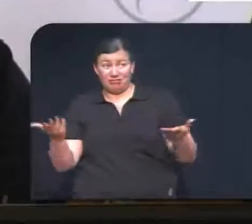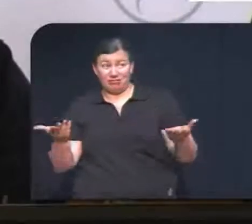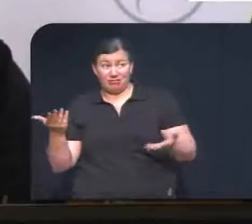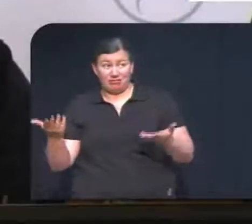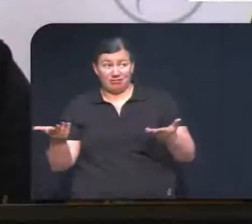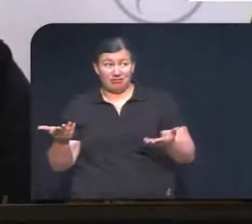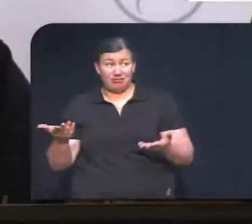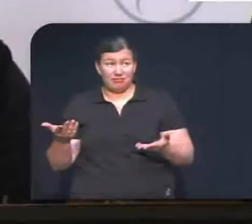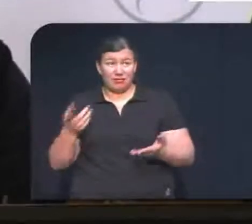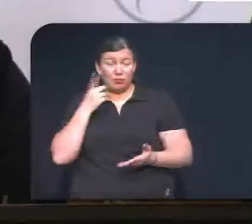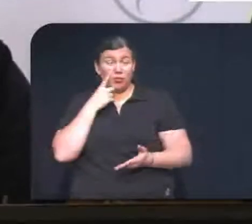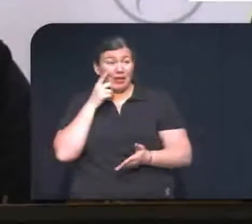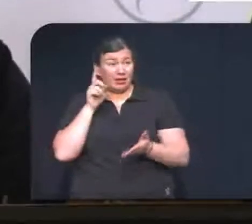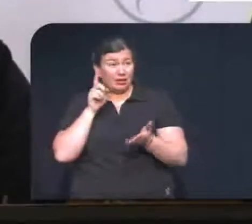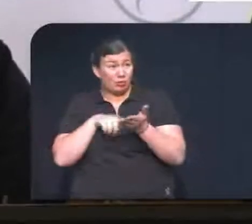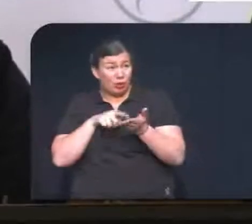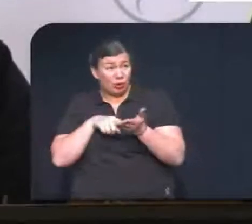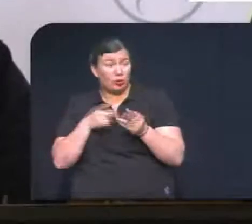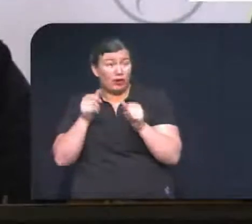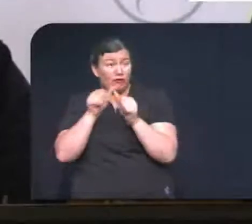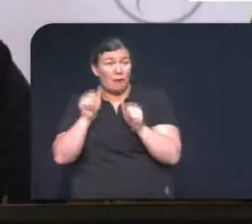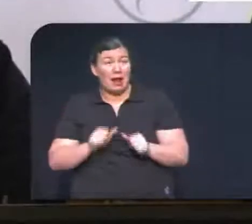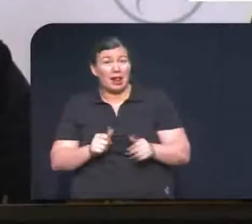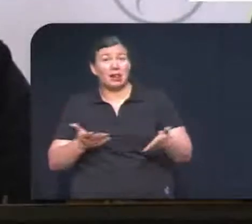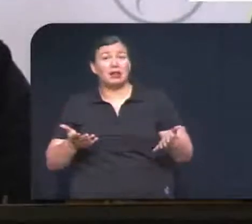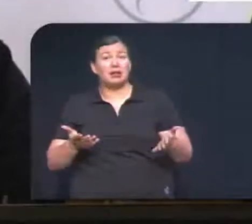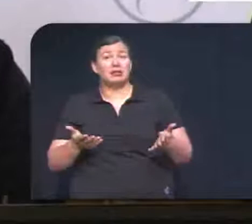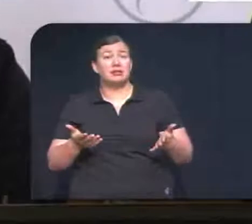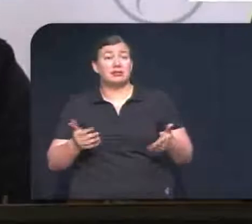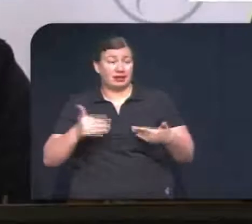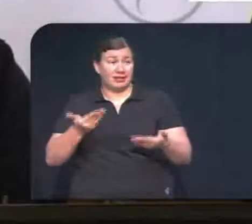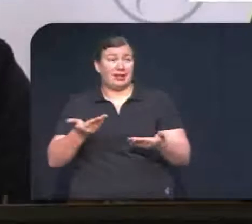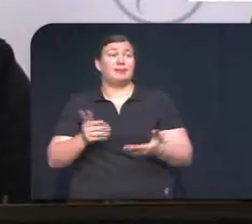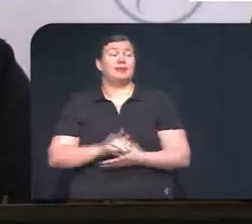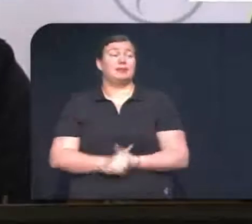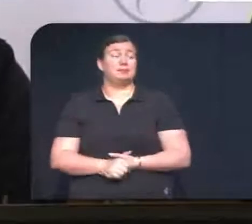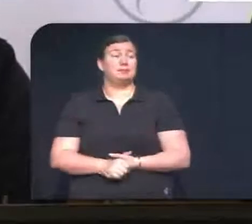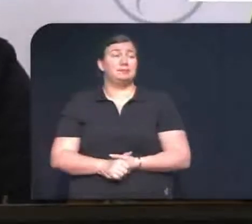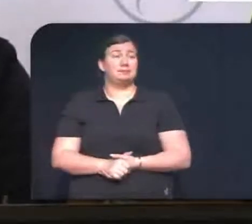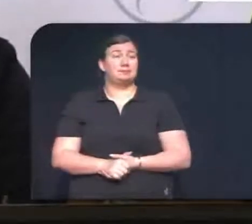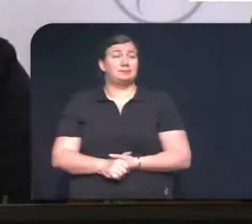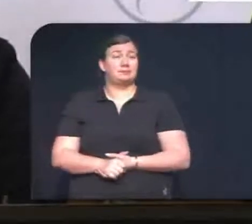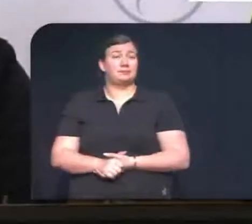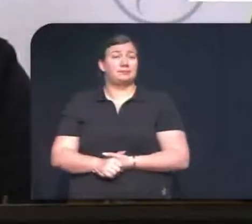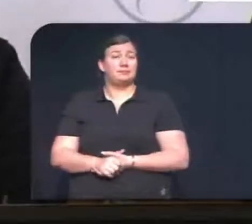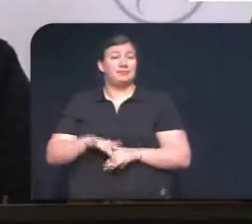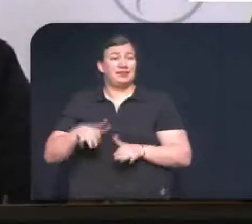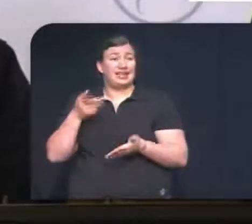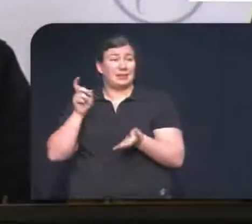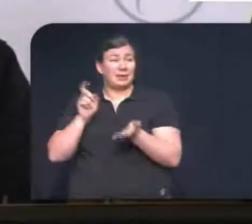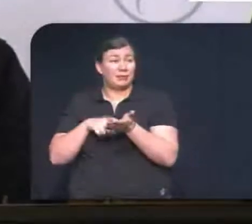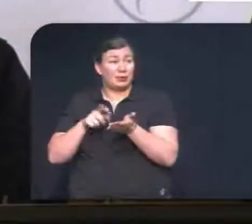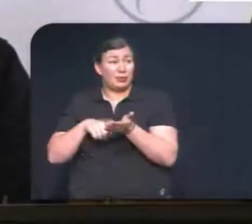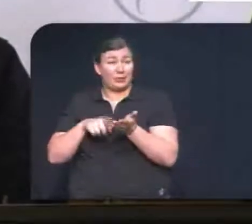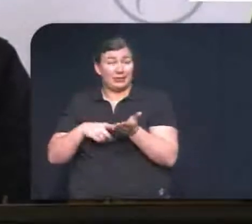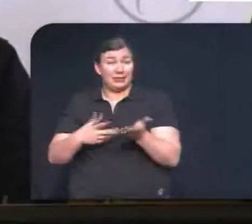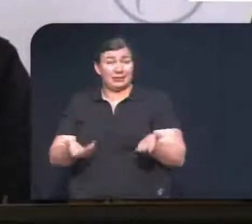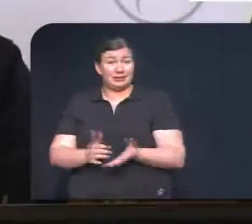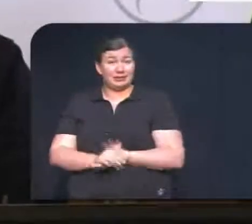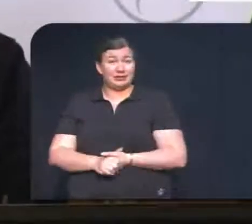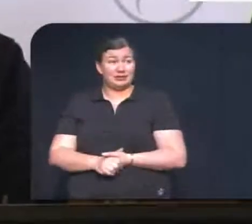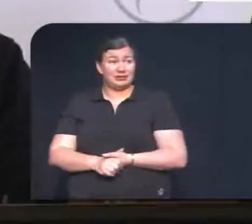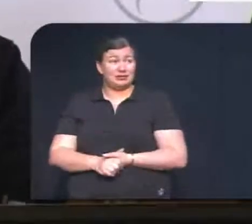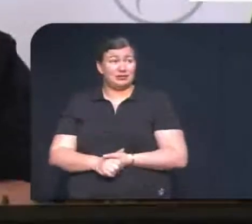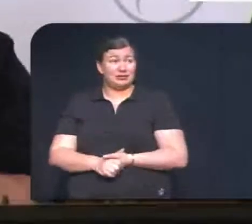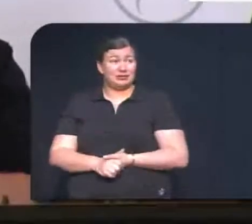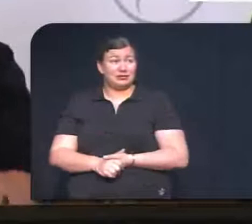formell begründet gibt danke gibt's ein begründeten ich habe